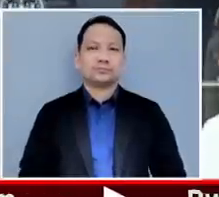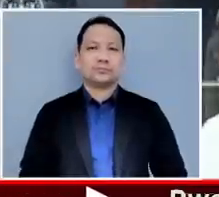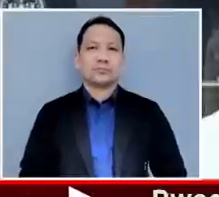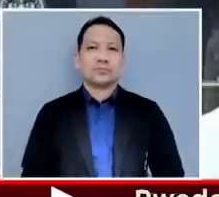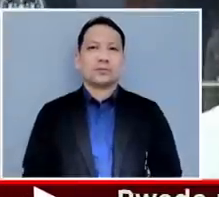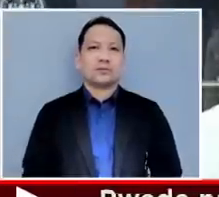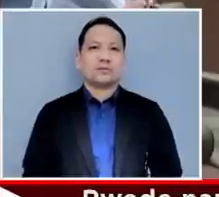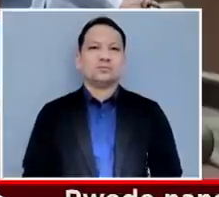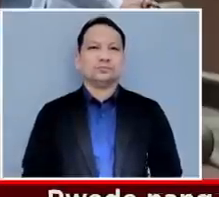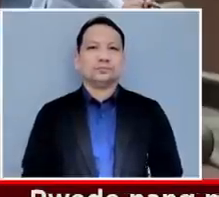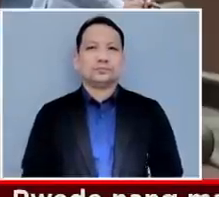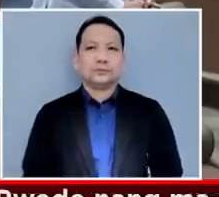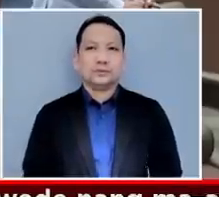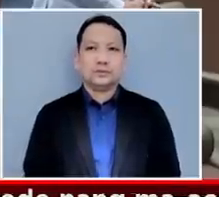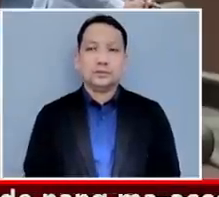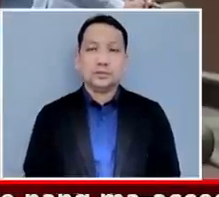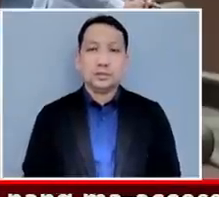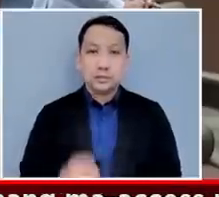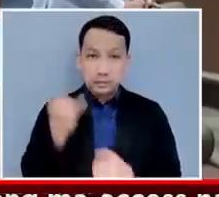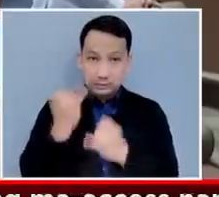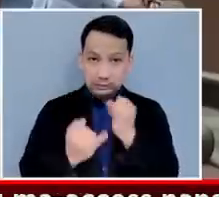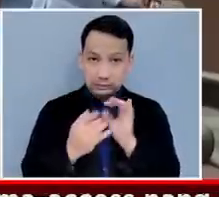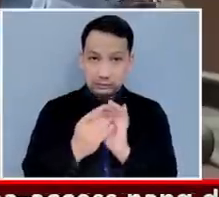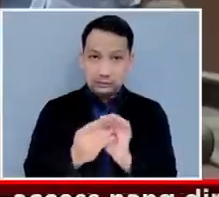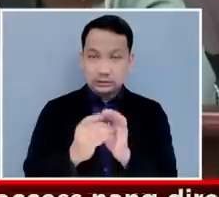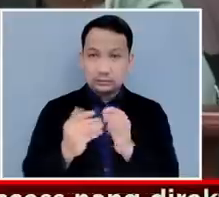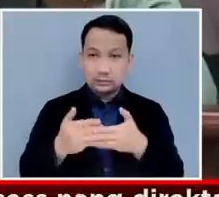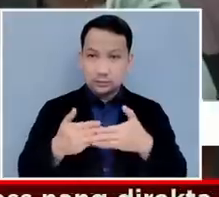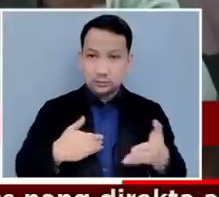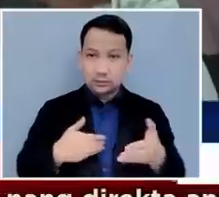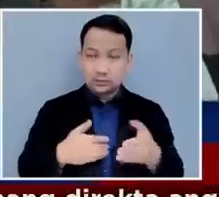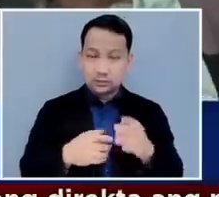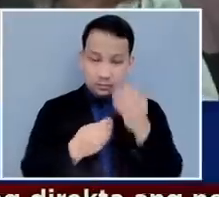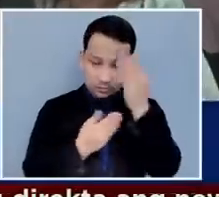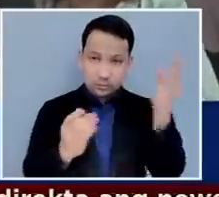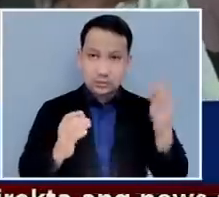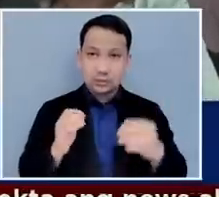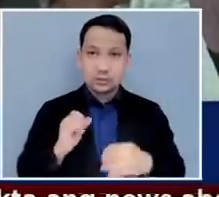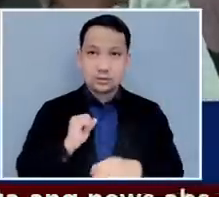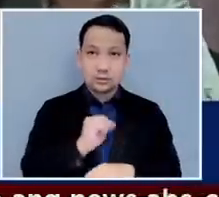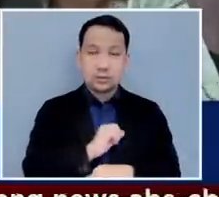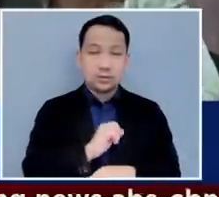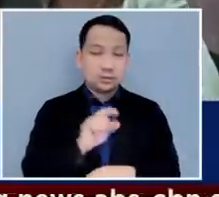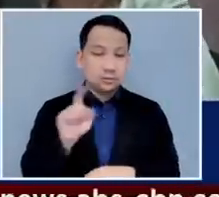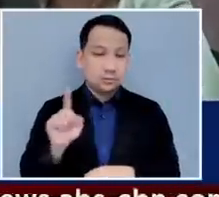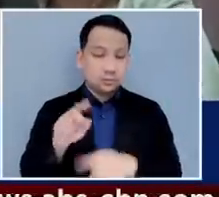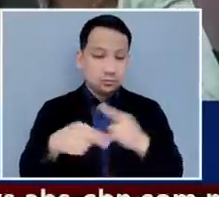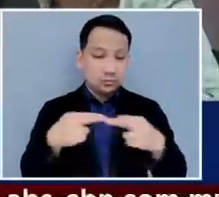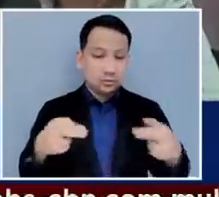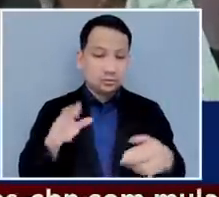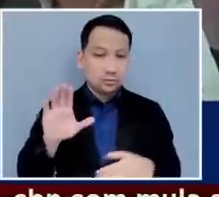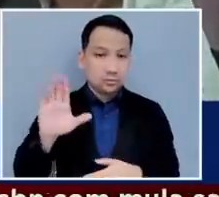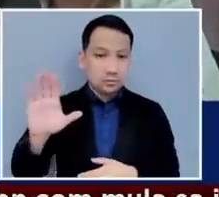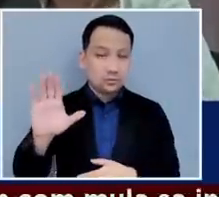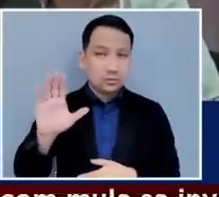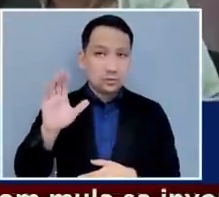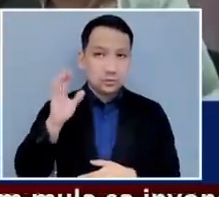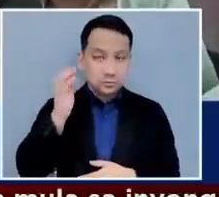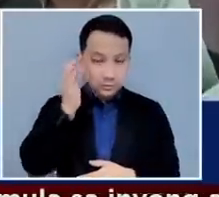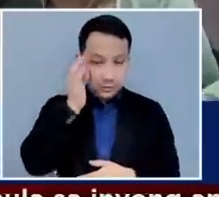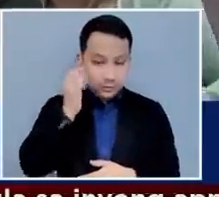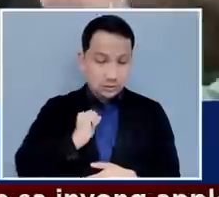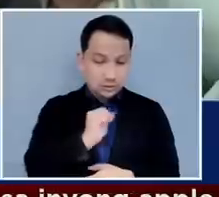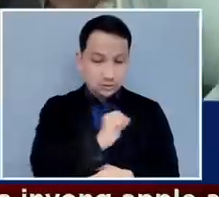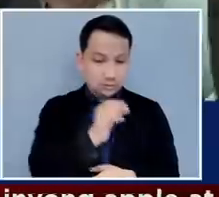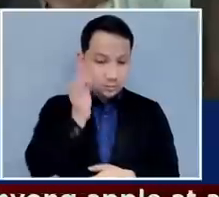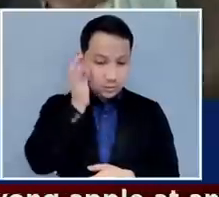Sa huling sesyon ng Senado bago mag-recess, tiniyak ni Senate Blue Ribbon Committee Chairman Senator Francis Tolentino na inaaksyonan